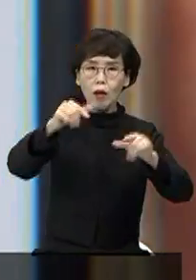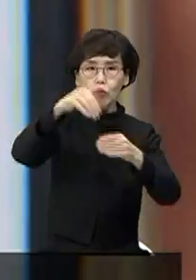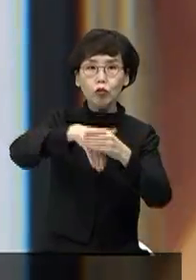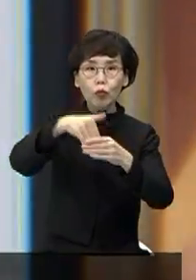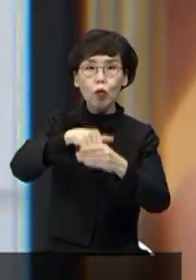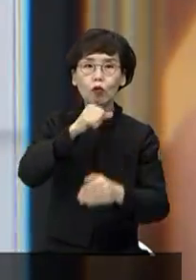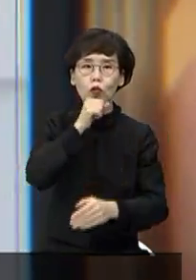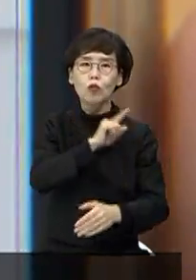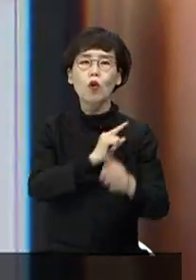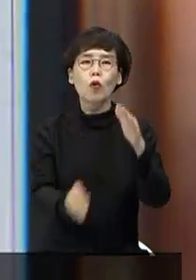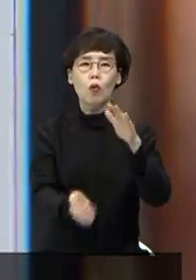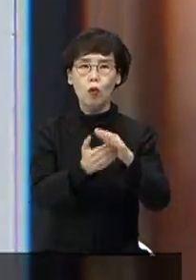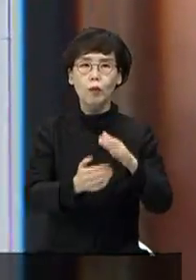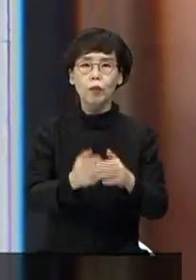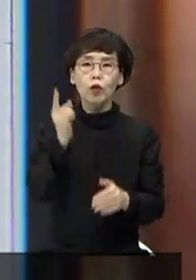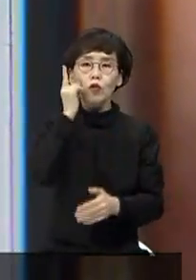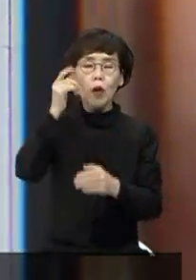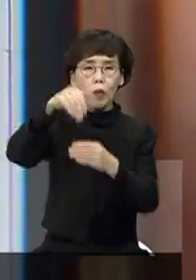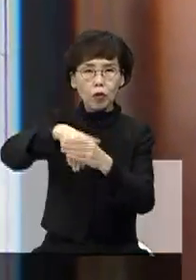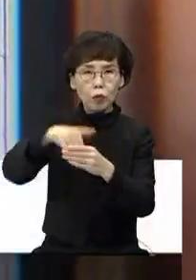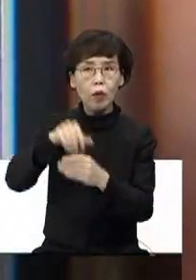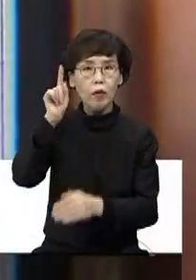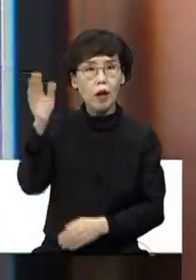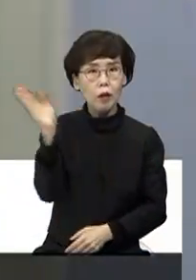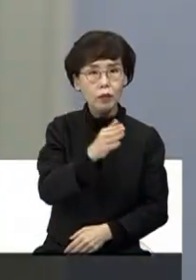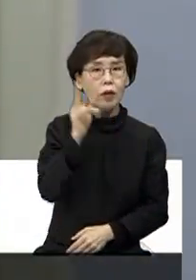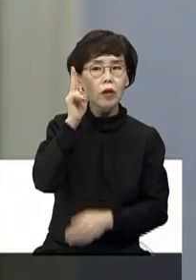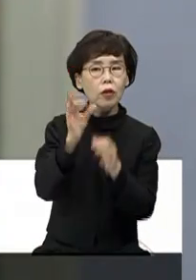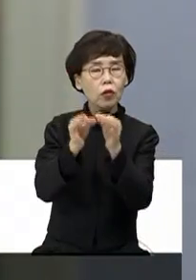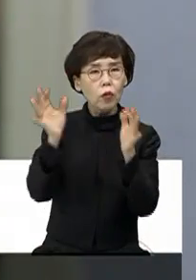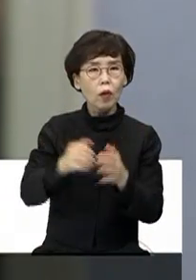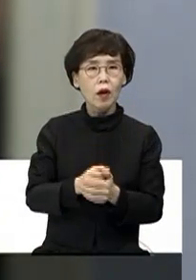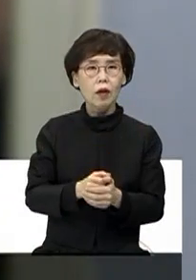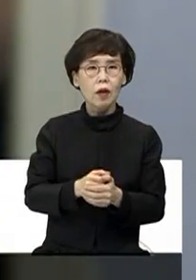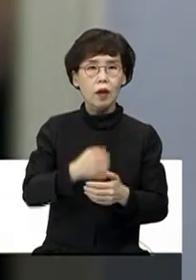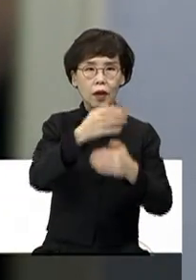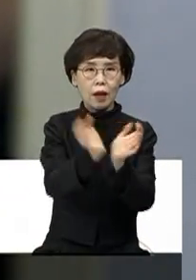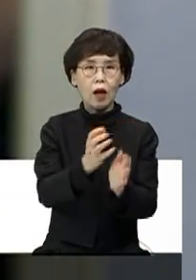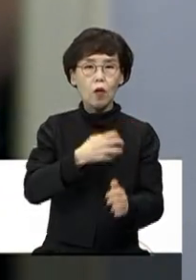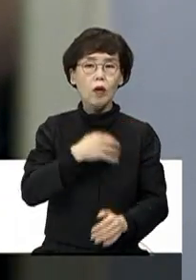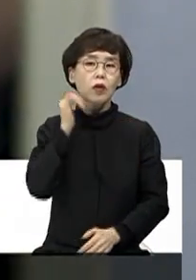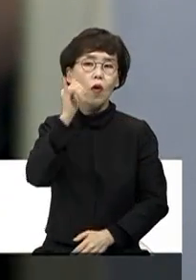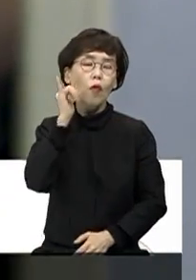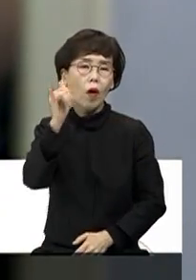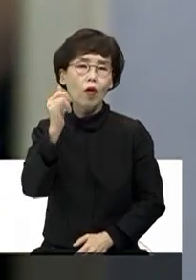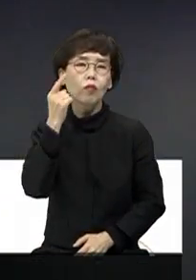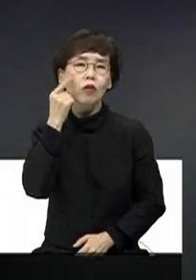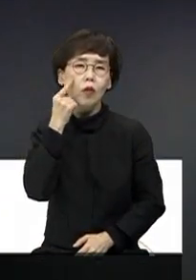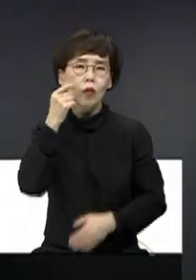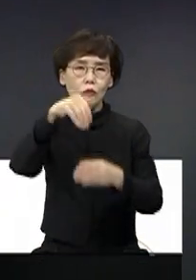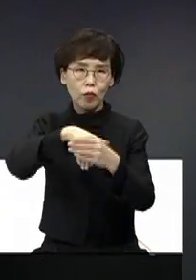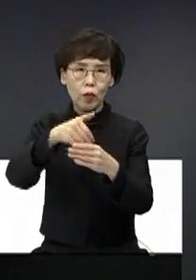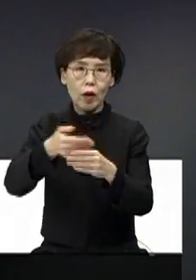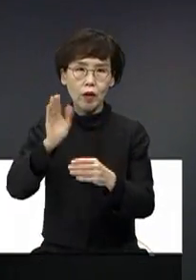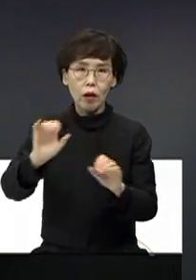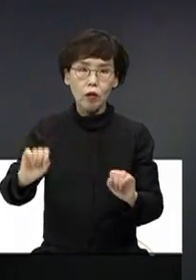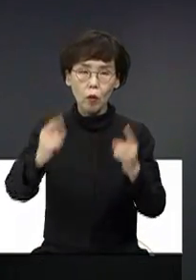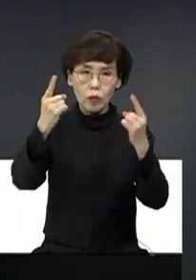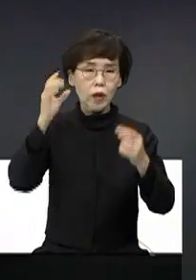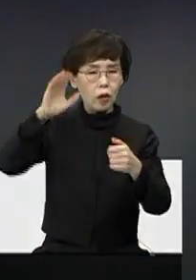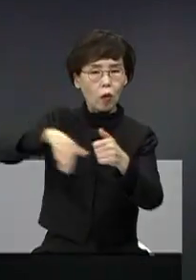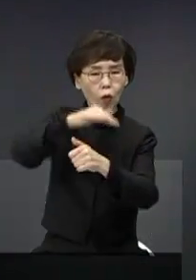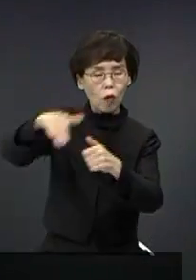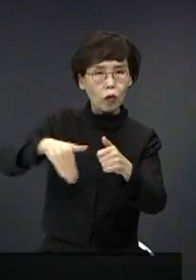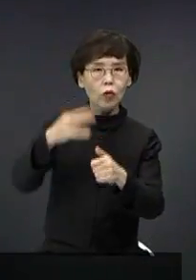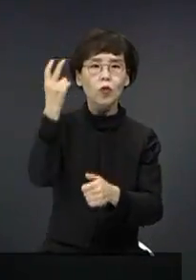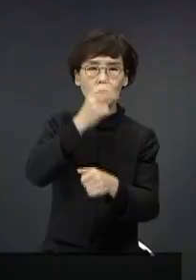기록했습니다. 모바일 투표에 이어 내일부터 이틀 동안에는 당원 전화 투표가 진행되는데 동시에 여론조사도